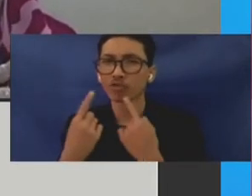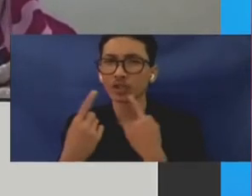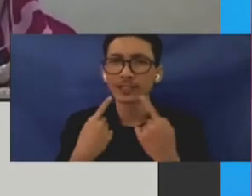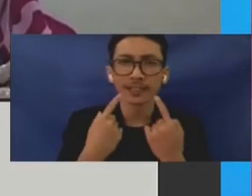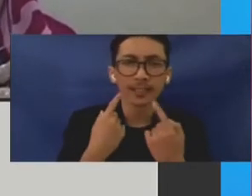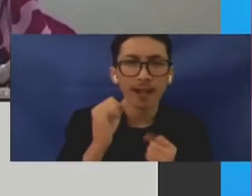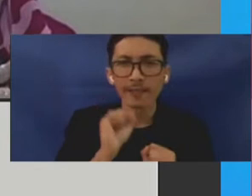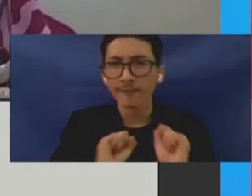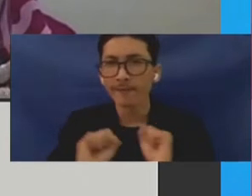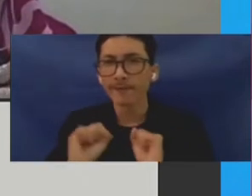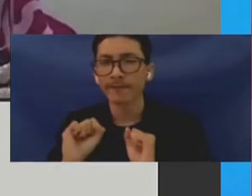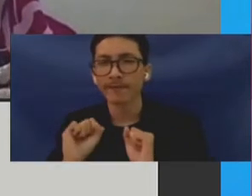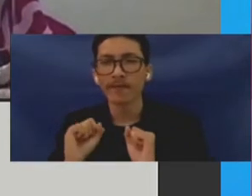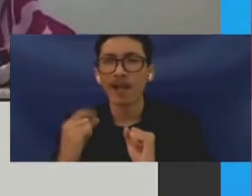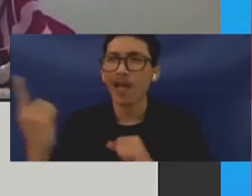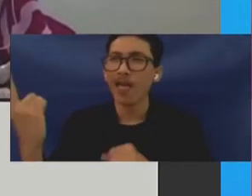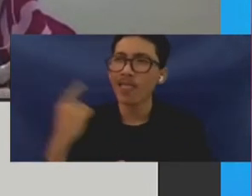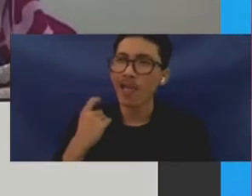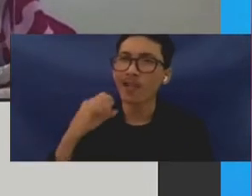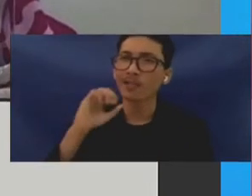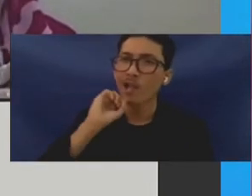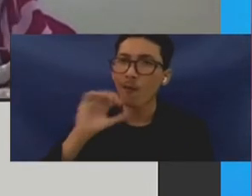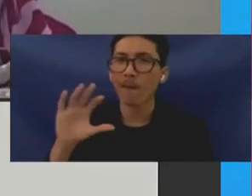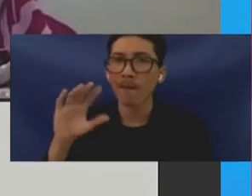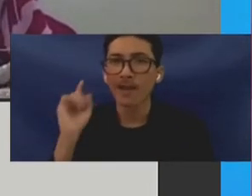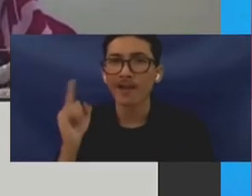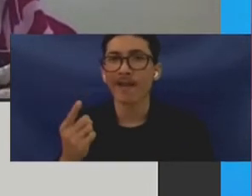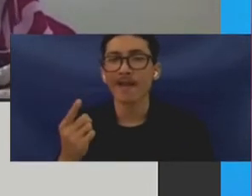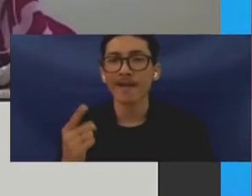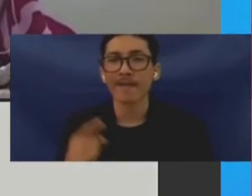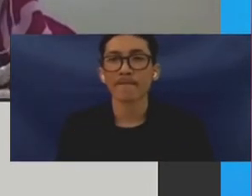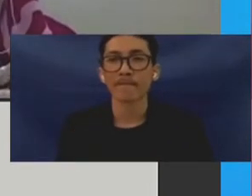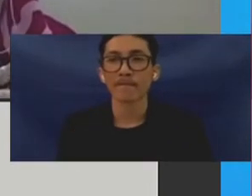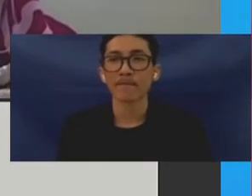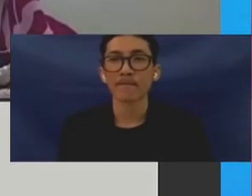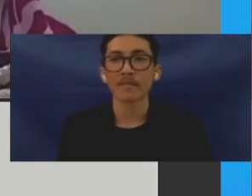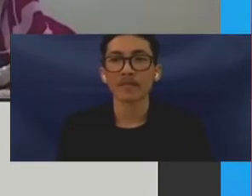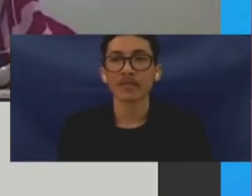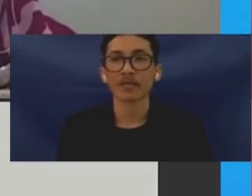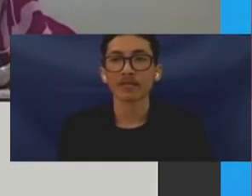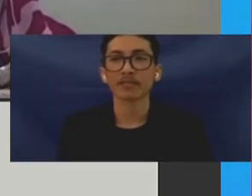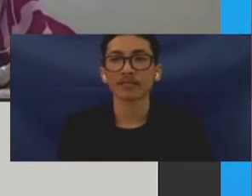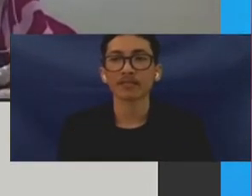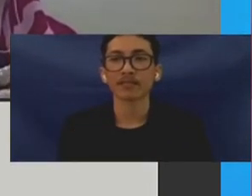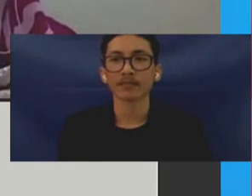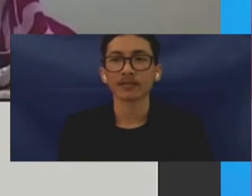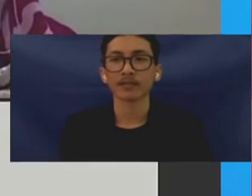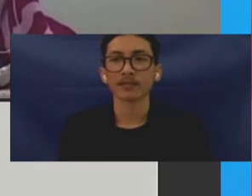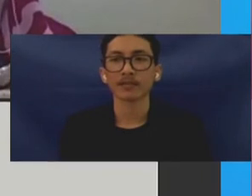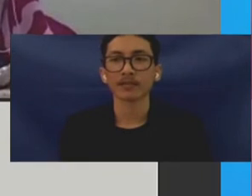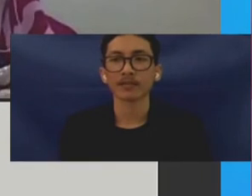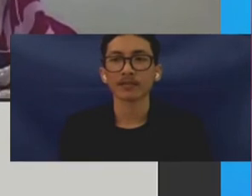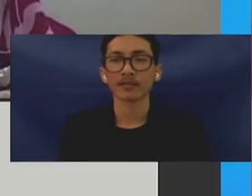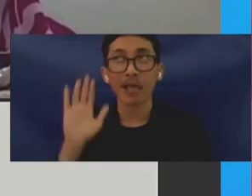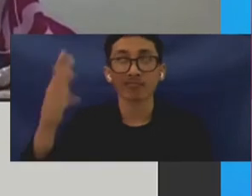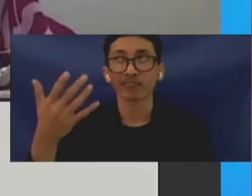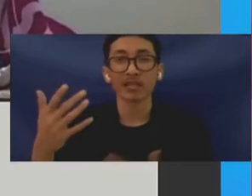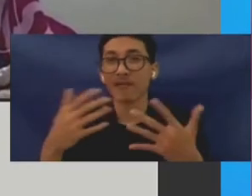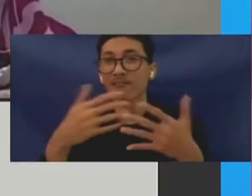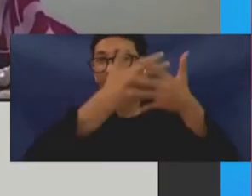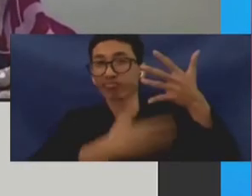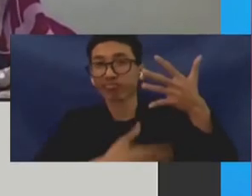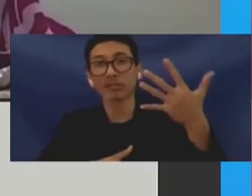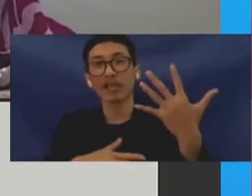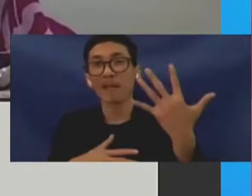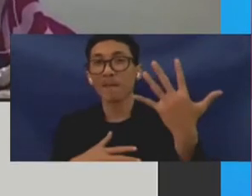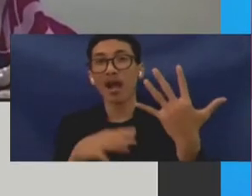Jadi tidak ada si. Jadi nanti mungkin saya akan memiliki 5 pertanyaan yang sifatnya default, tapi ketika nanti Ibu-ibu memiliki sudut pandang yang